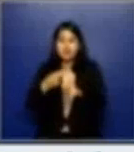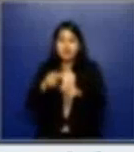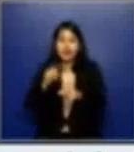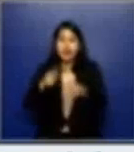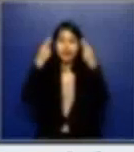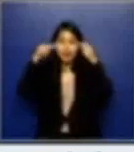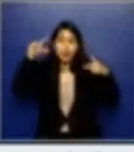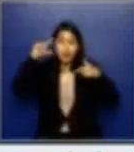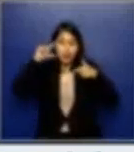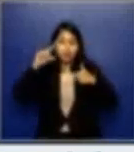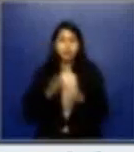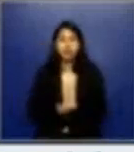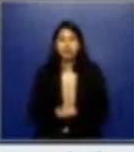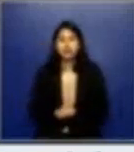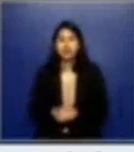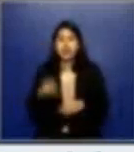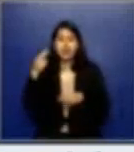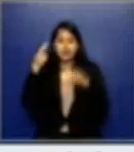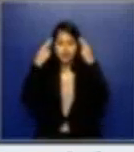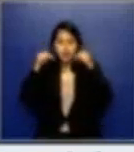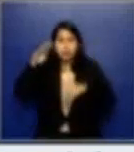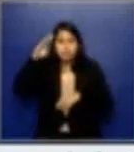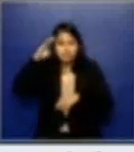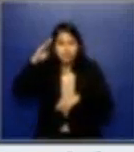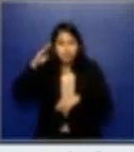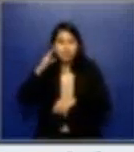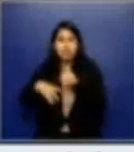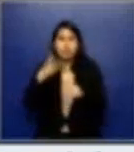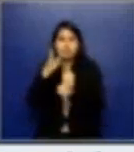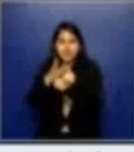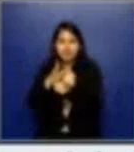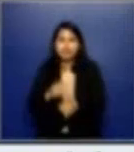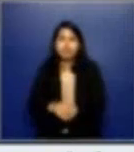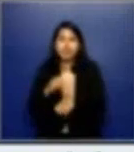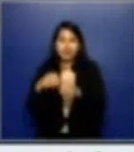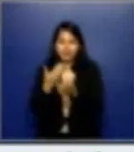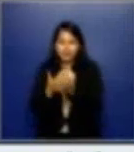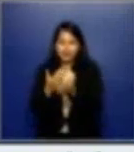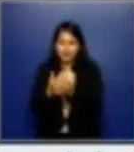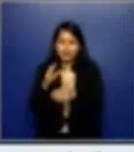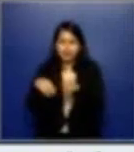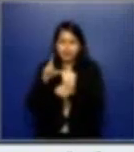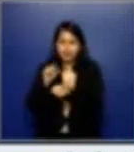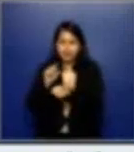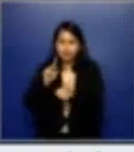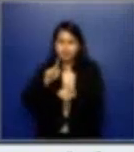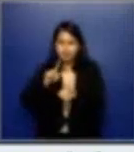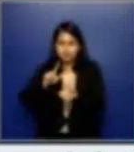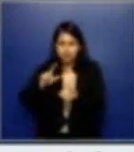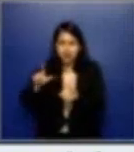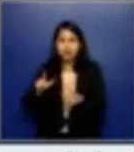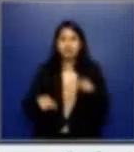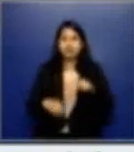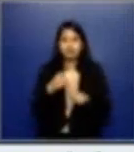ปีท่านนายกประยุทธ์ก็6ปีท่านนายกประยุทธ์ใช้เงินมา20กว่าล้านคนนั้นก็ใช้เงินประมาณ10ล้